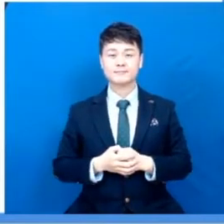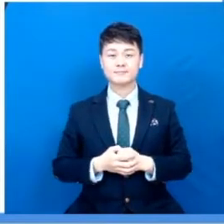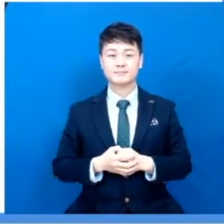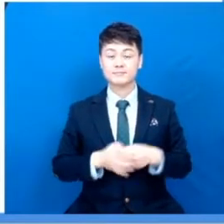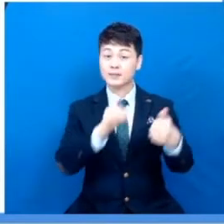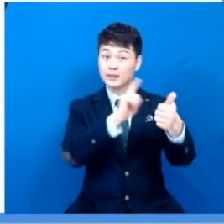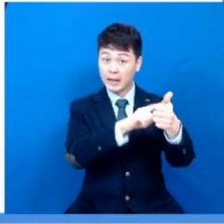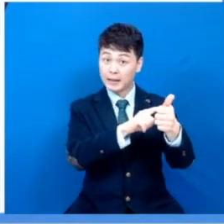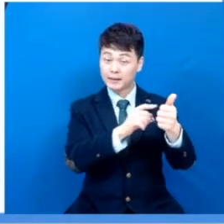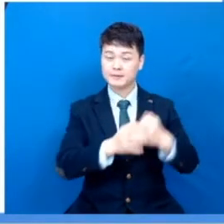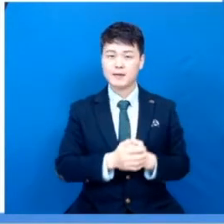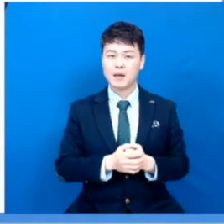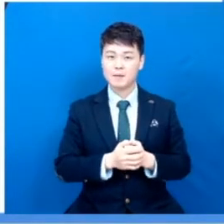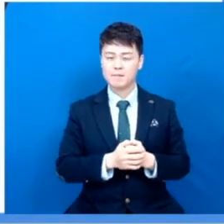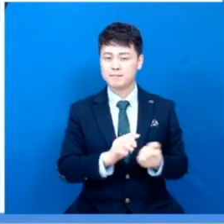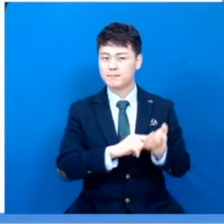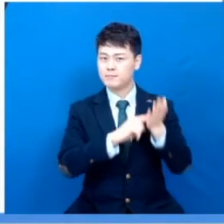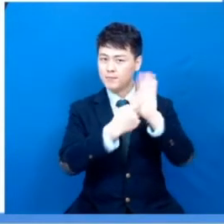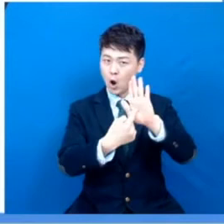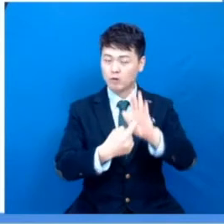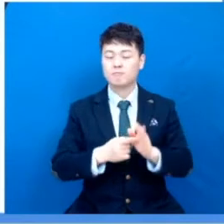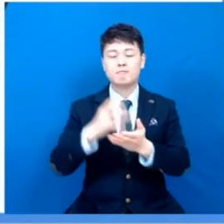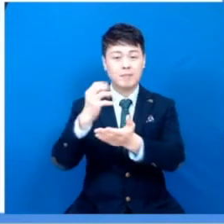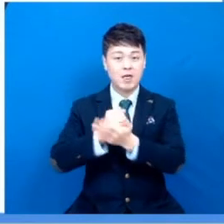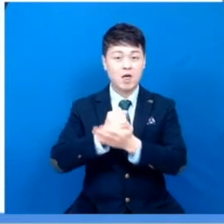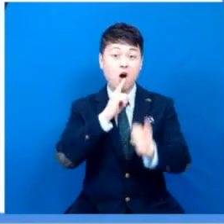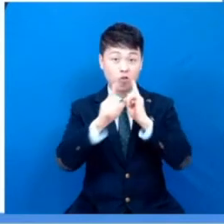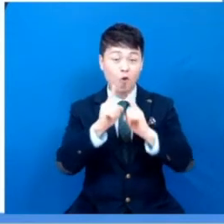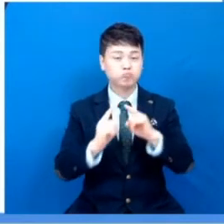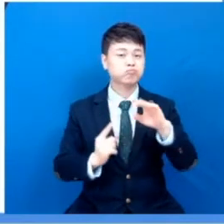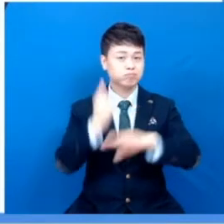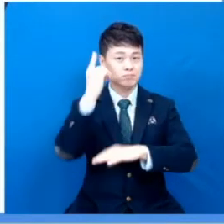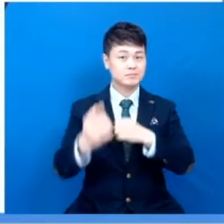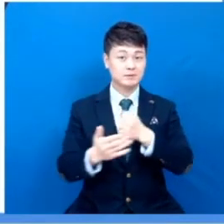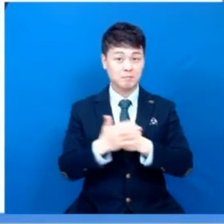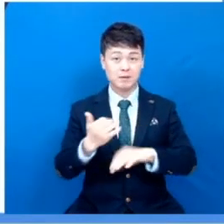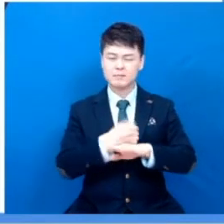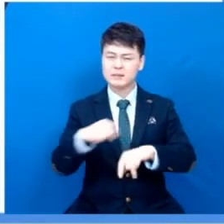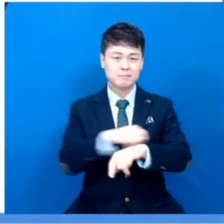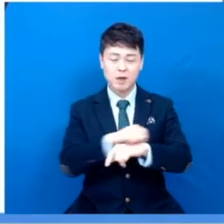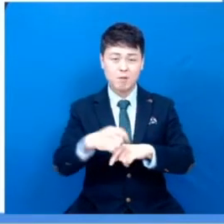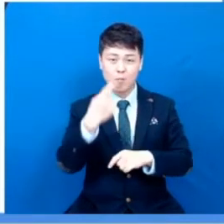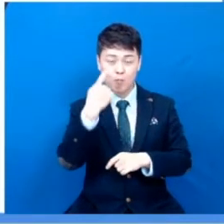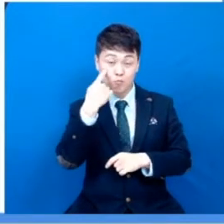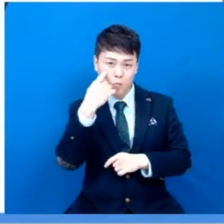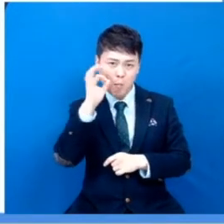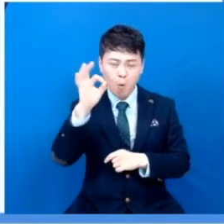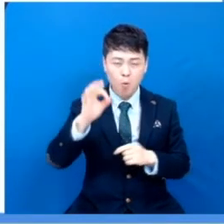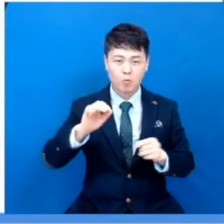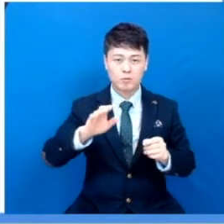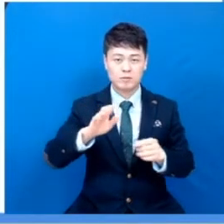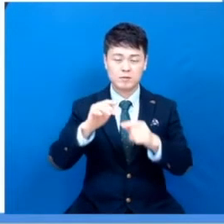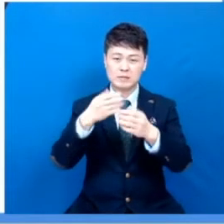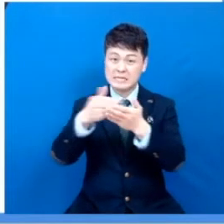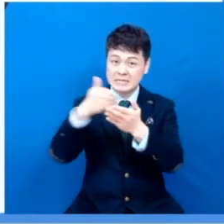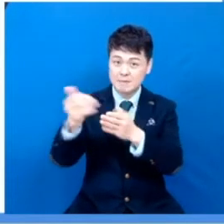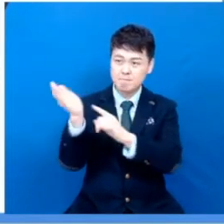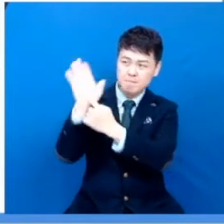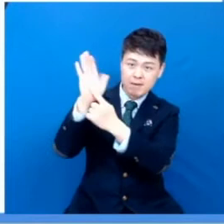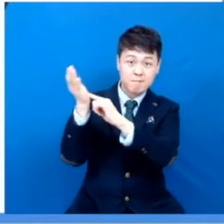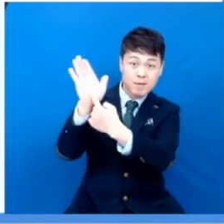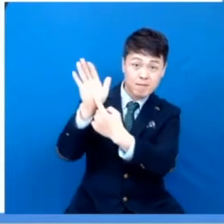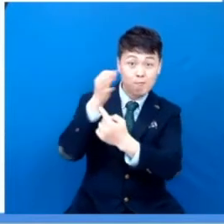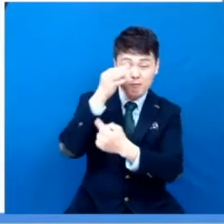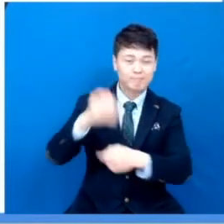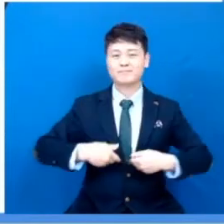곽 썽 주씨는 표현 및 수용 헌화가 높아 별다른 시각적 교구가 필요하지 않았지만 스스로 활동을